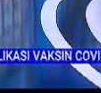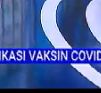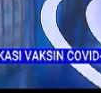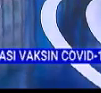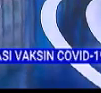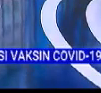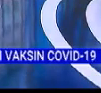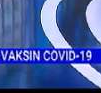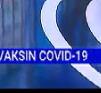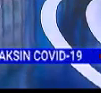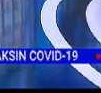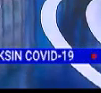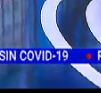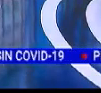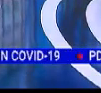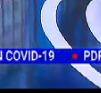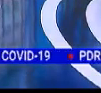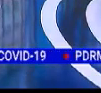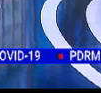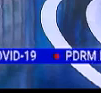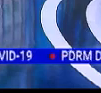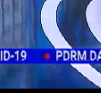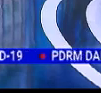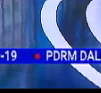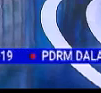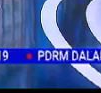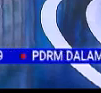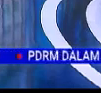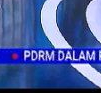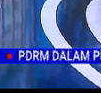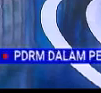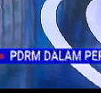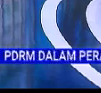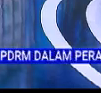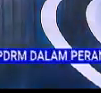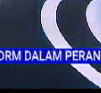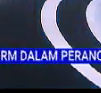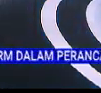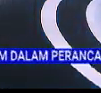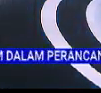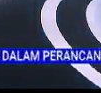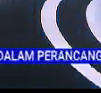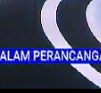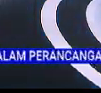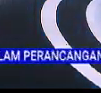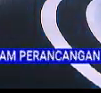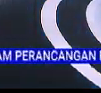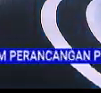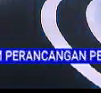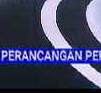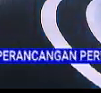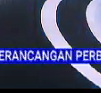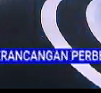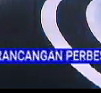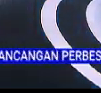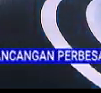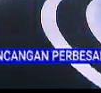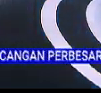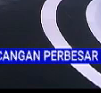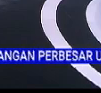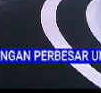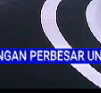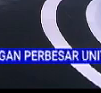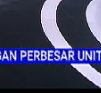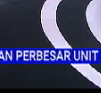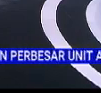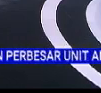demi memastikan pembangunan di wilayah persekutuan sentiasa mampan di samping mempertahan kekayaan alam sekitar. Program penanaman sejuta